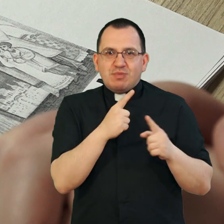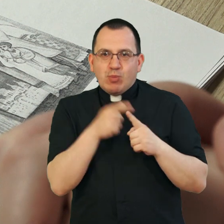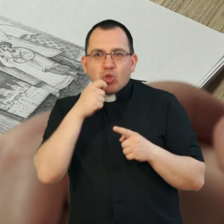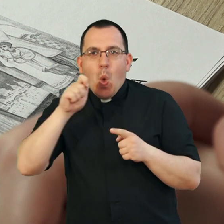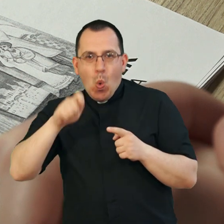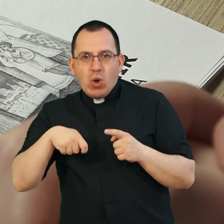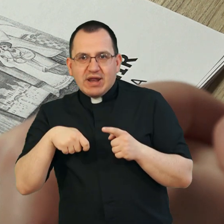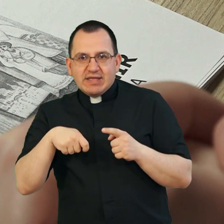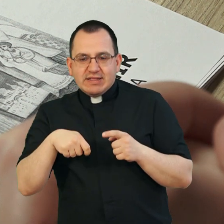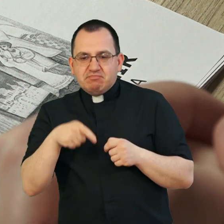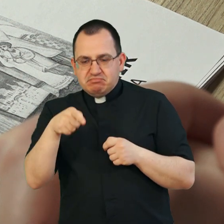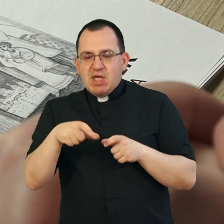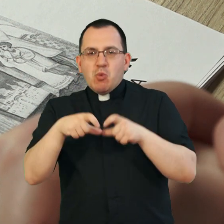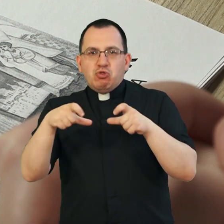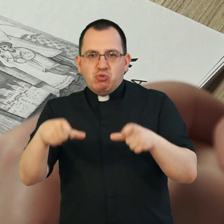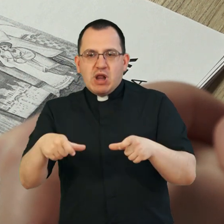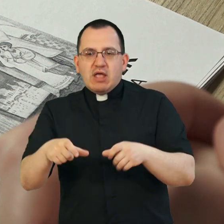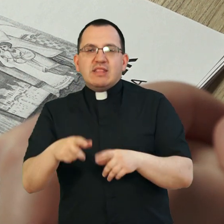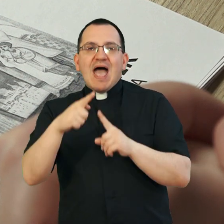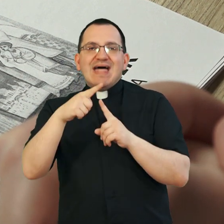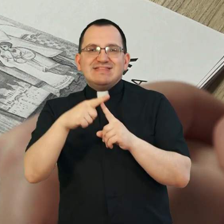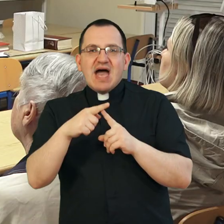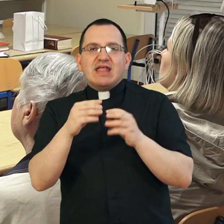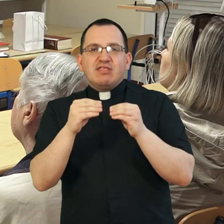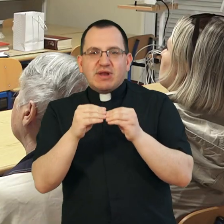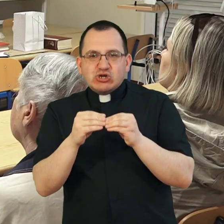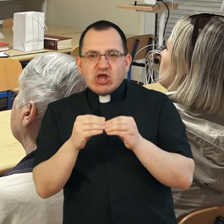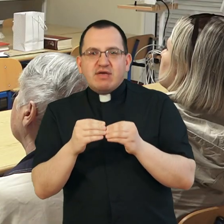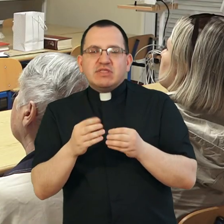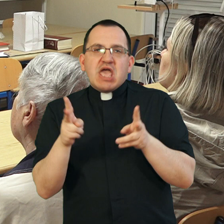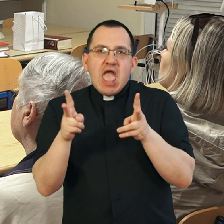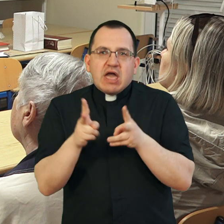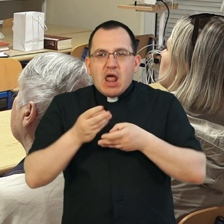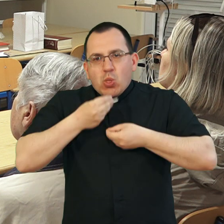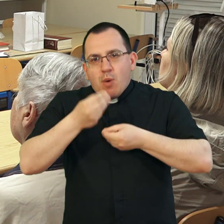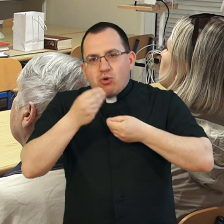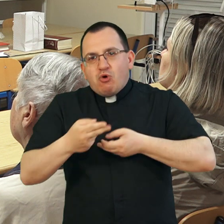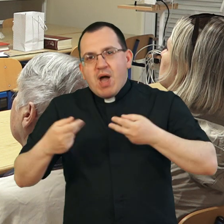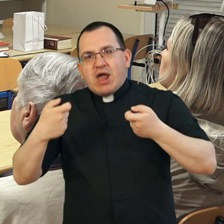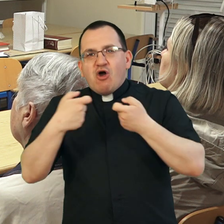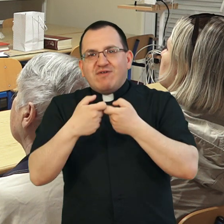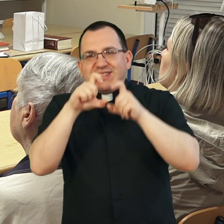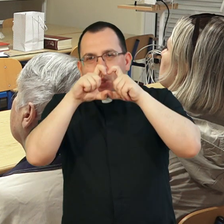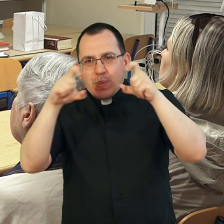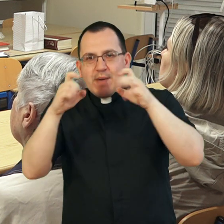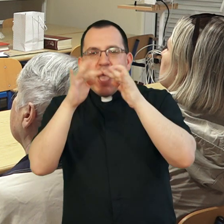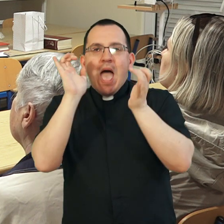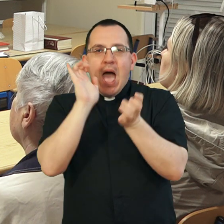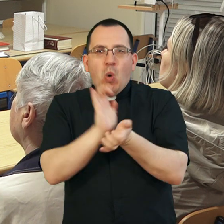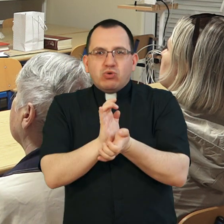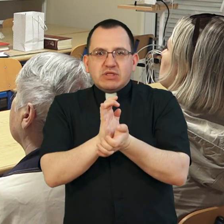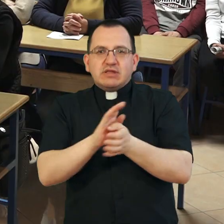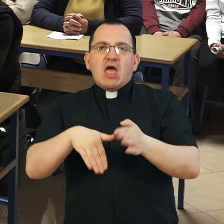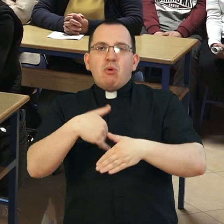gdje je profesor Barščevski održao i kratki duhovni nagovor u susret Uskrslom, nakon čega je nastavljeno